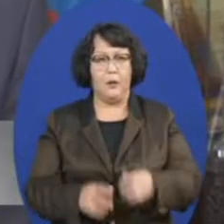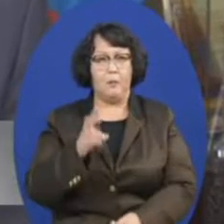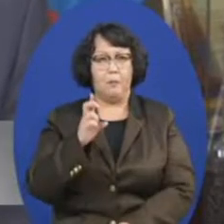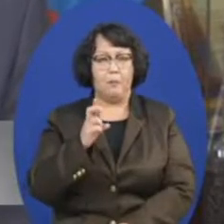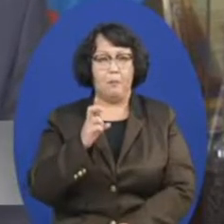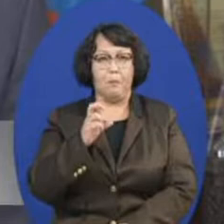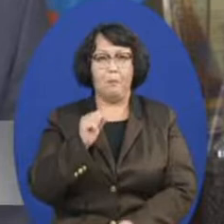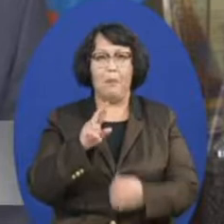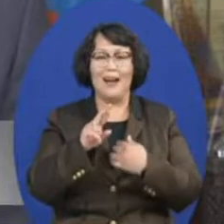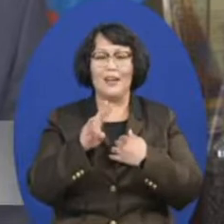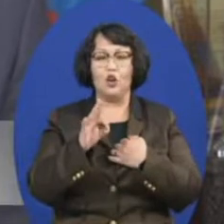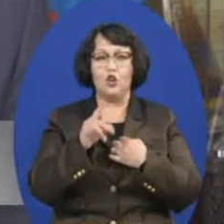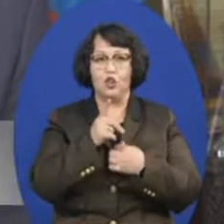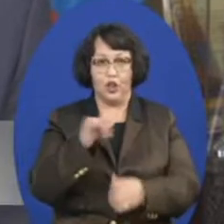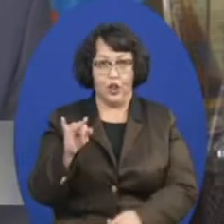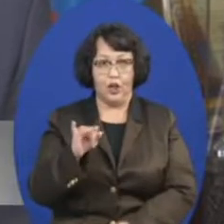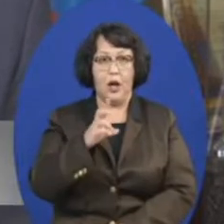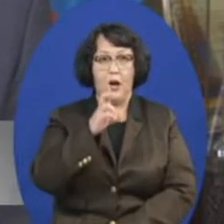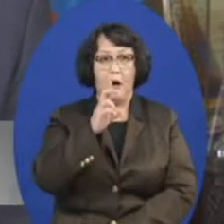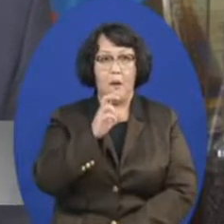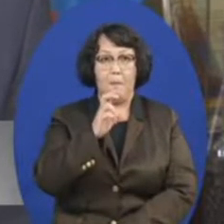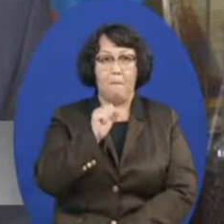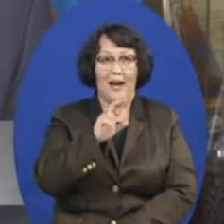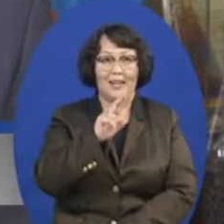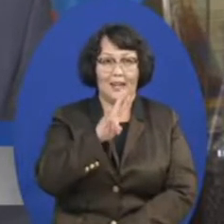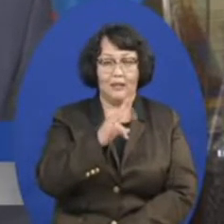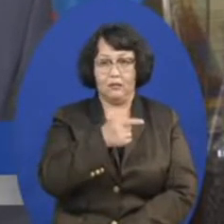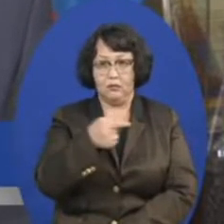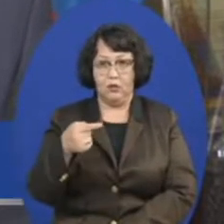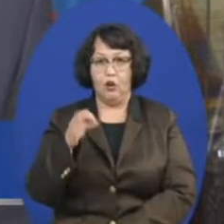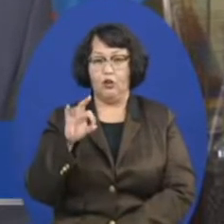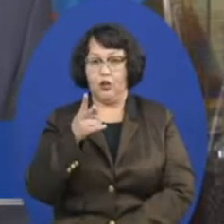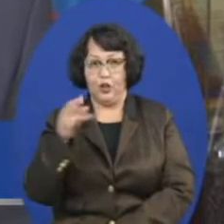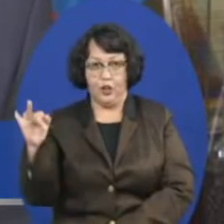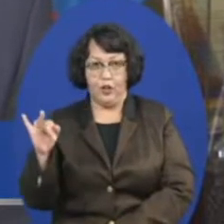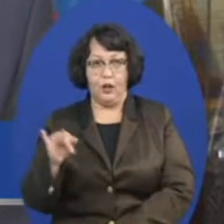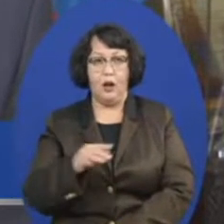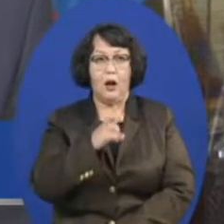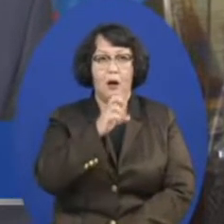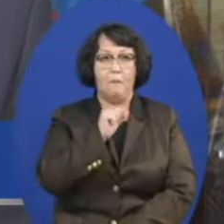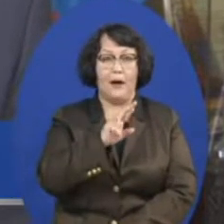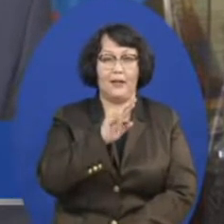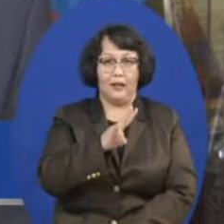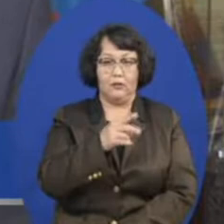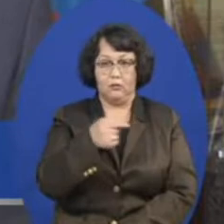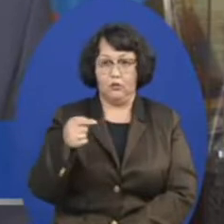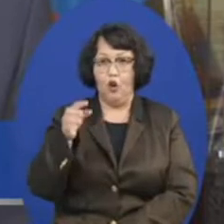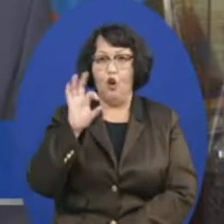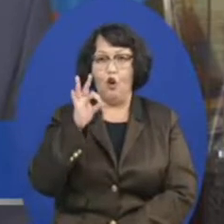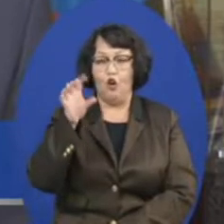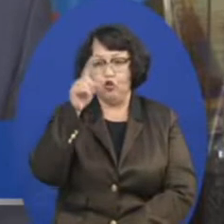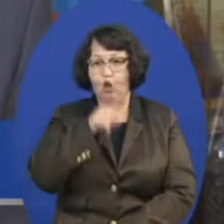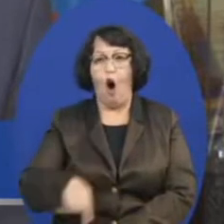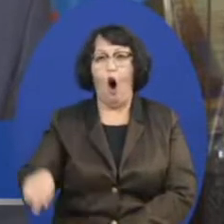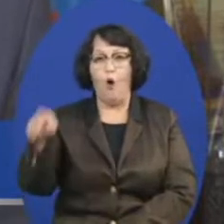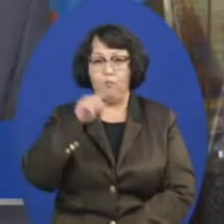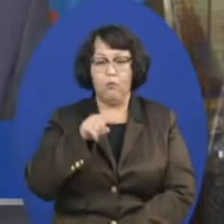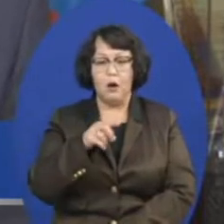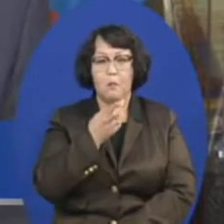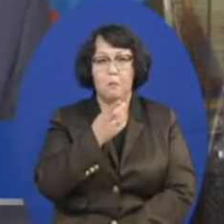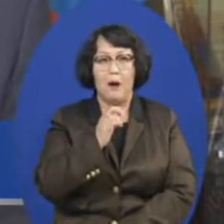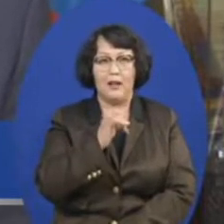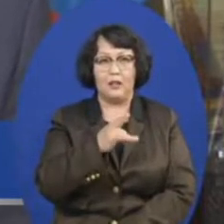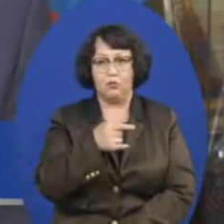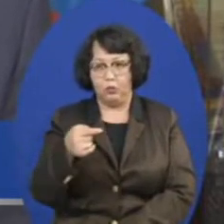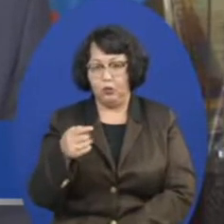чд. Баян Улгийн залгаа авчижд. Баянгээд зай аваад үлгийг авчижд. Баянгээд зай аваад өвөө үсгийн томор авчижд. Баянгээд дундуур зураас